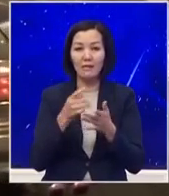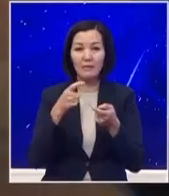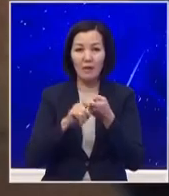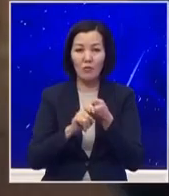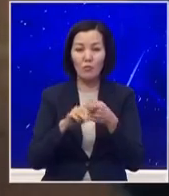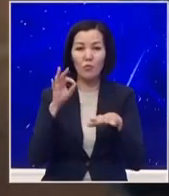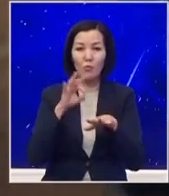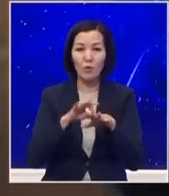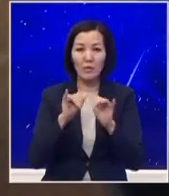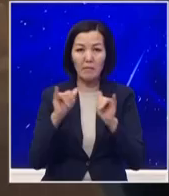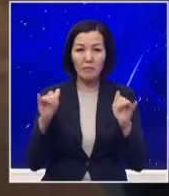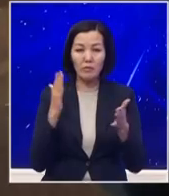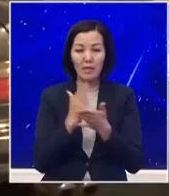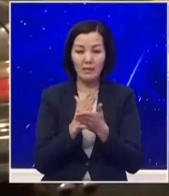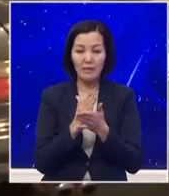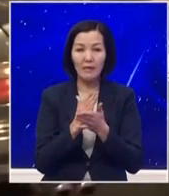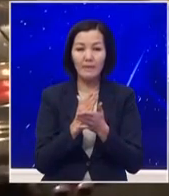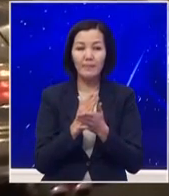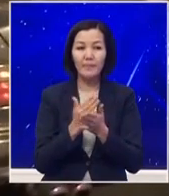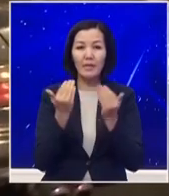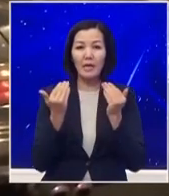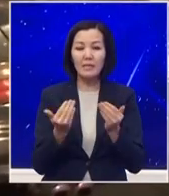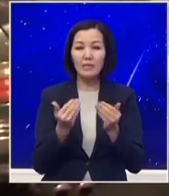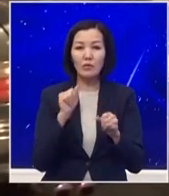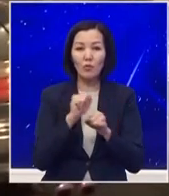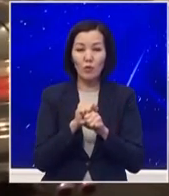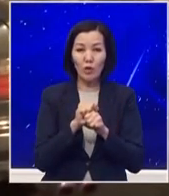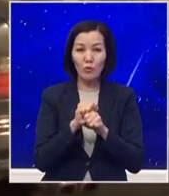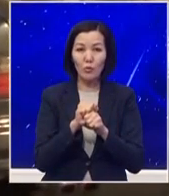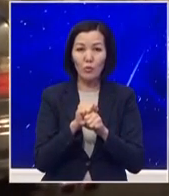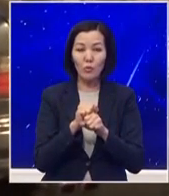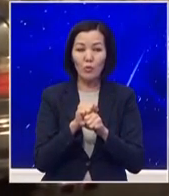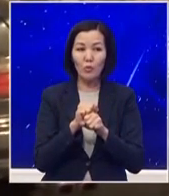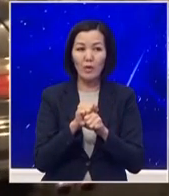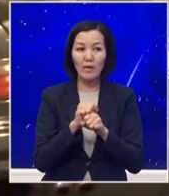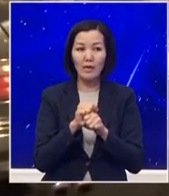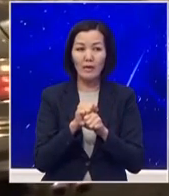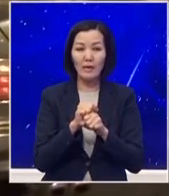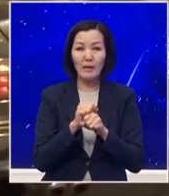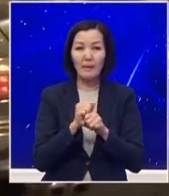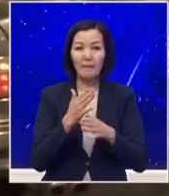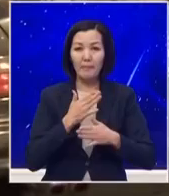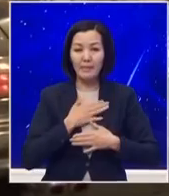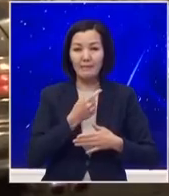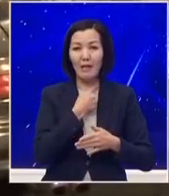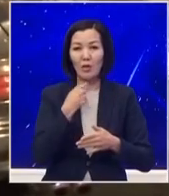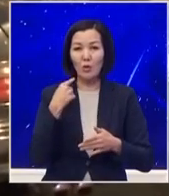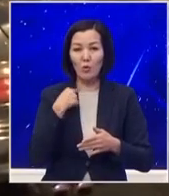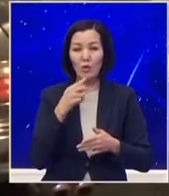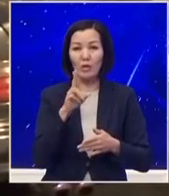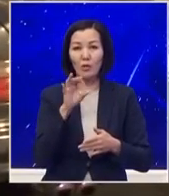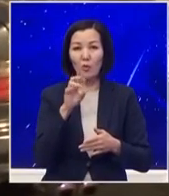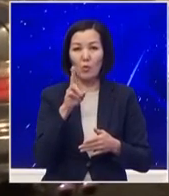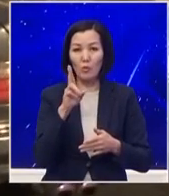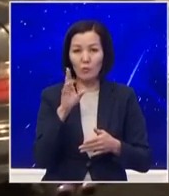анықталды. Ана індеттің таратуын тоқтату үшін біз Талдықорған қаласында Көксу ауданында